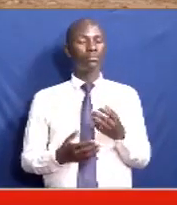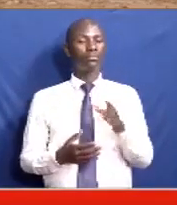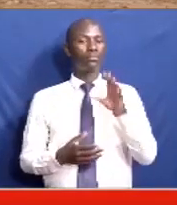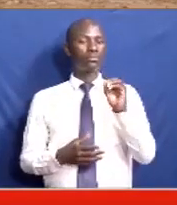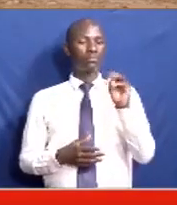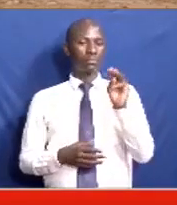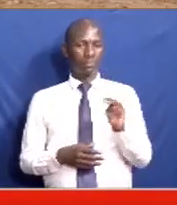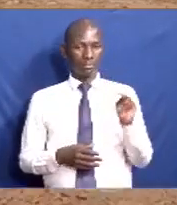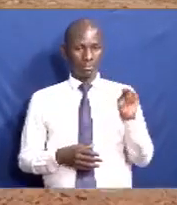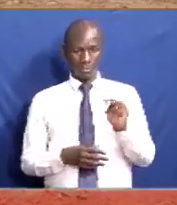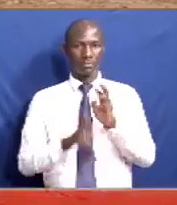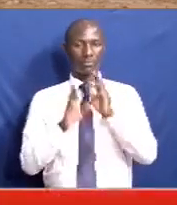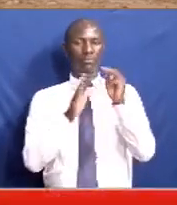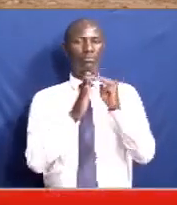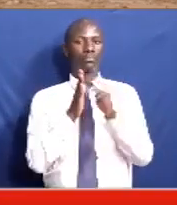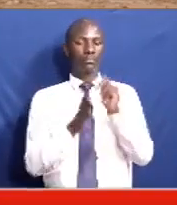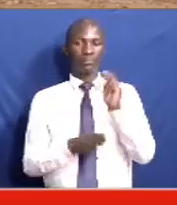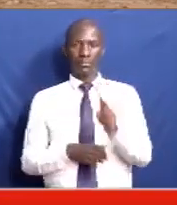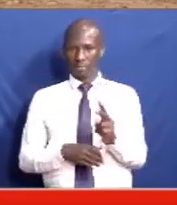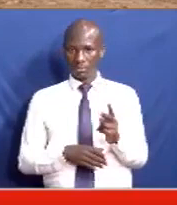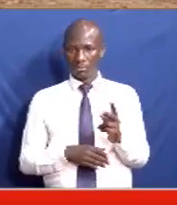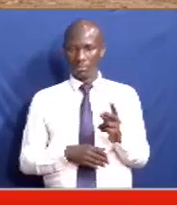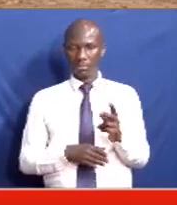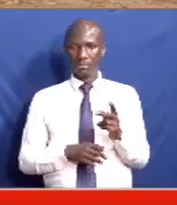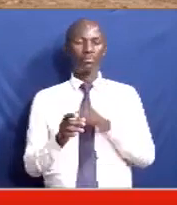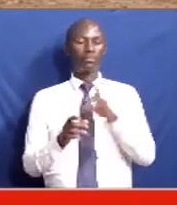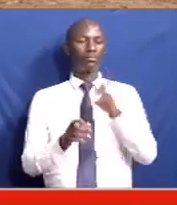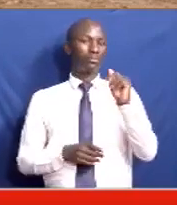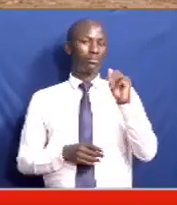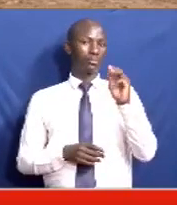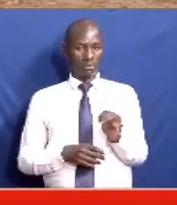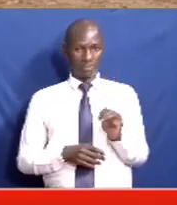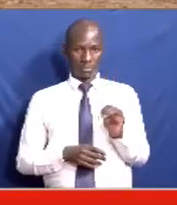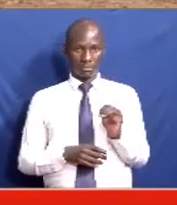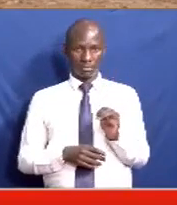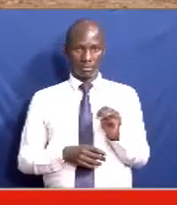itano nireporte Mumo TV kumba silanga ni wa ndukuma